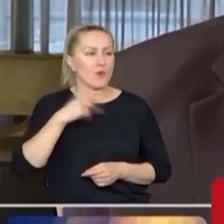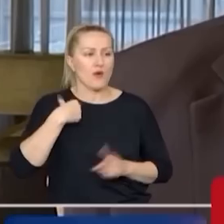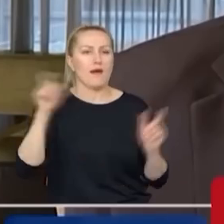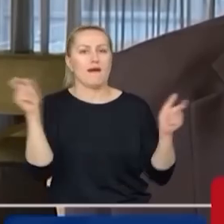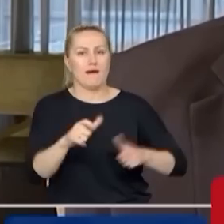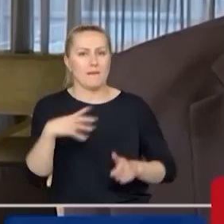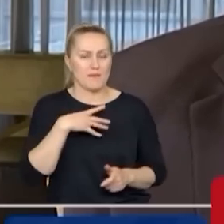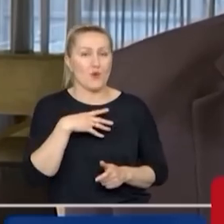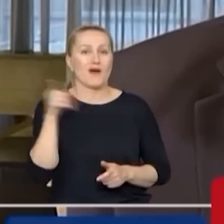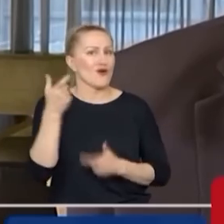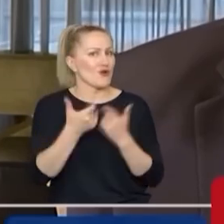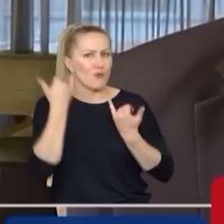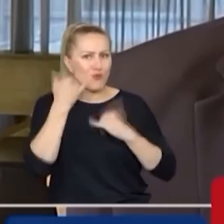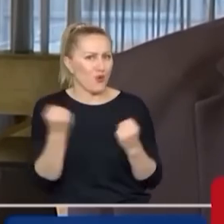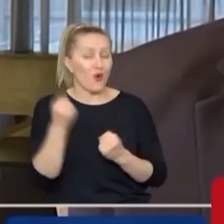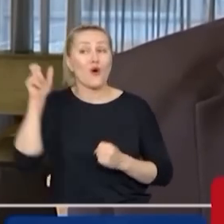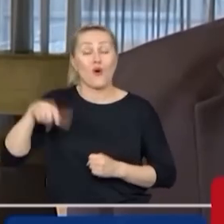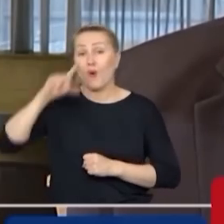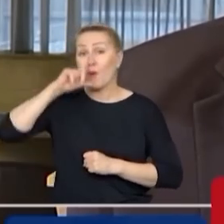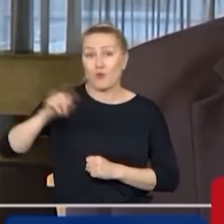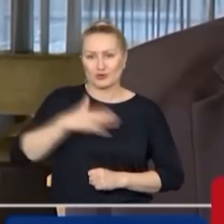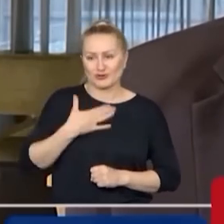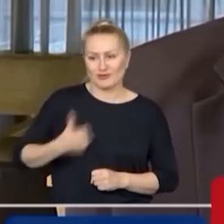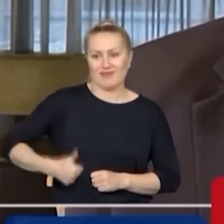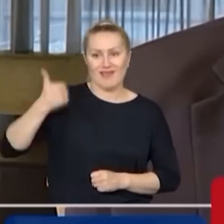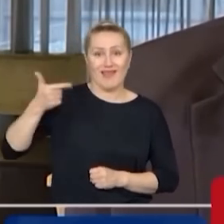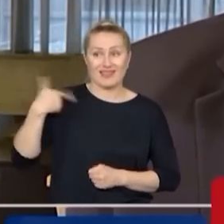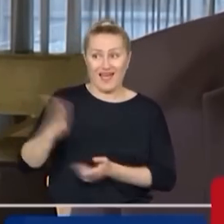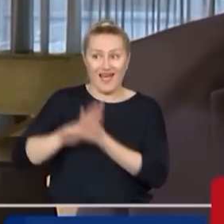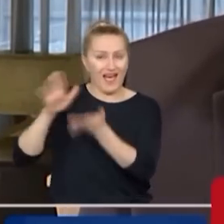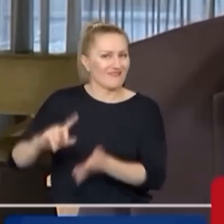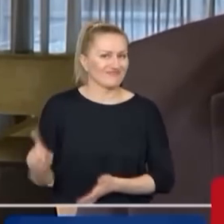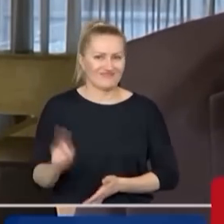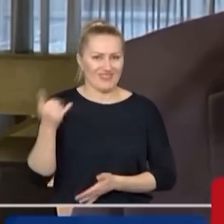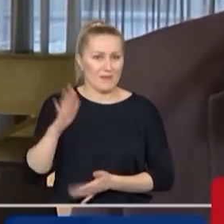robi ogromny błąd, bo Putin jako dyktator nigdy mu tego nie wybaczy.